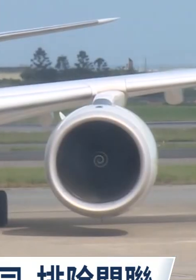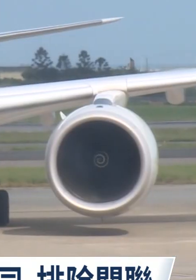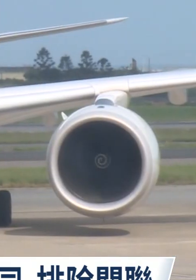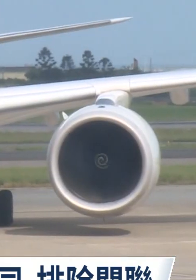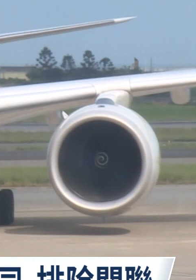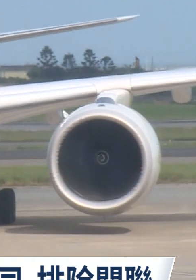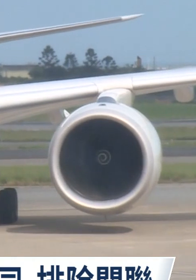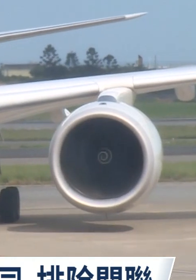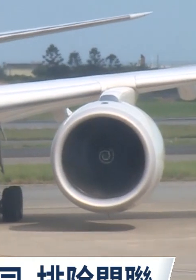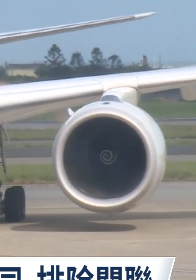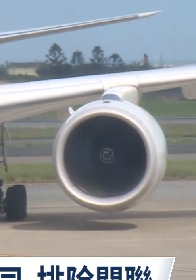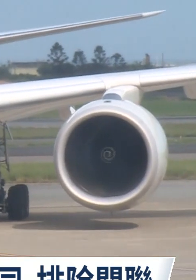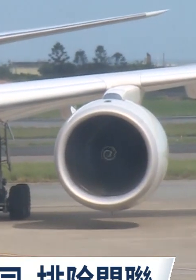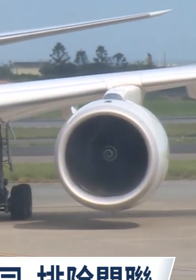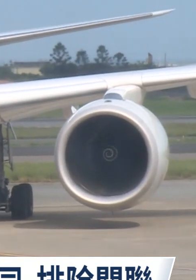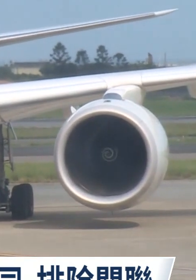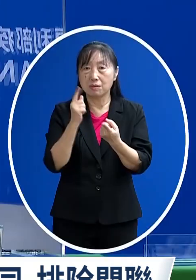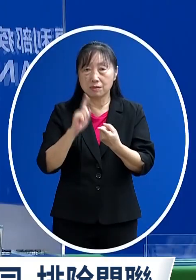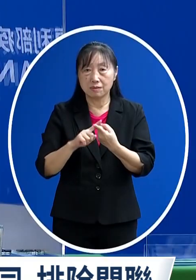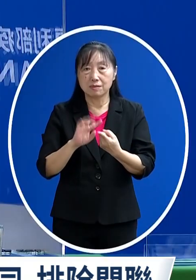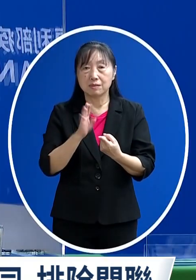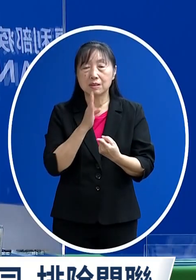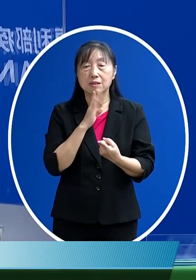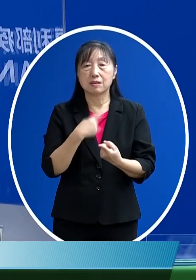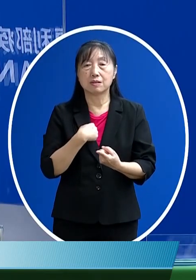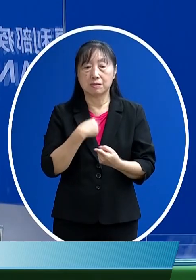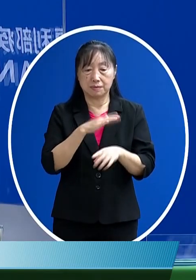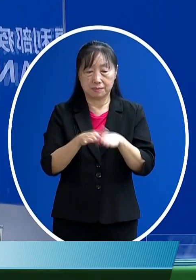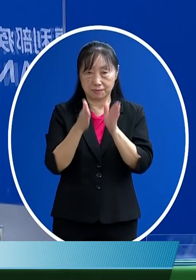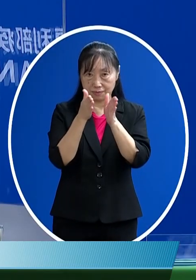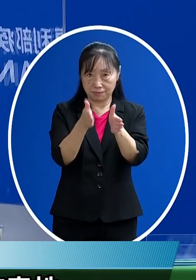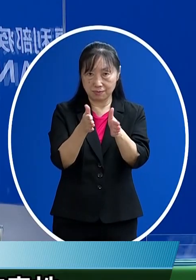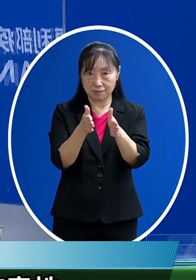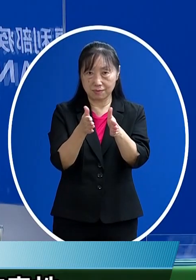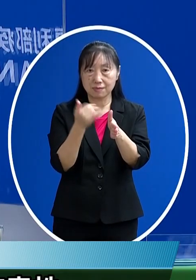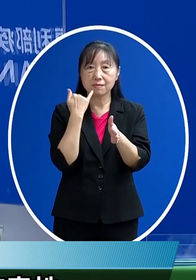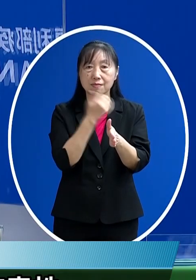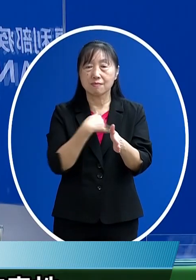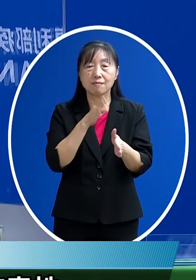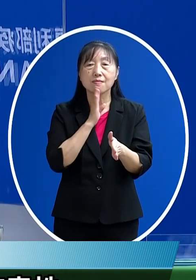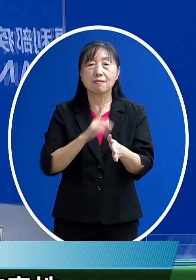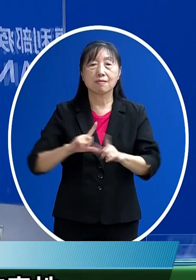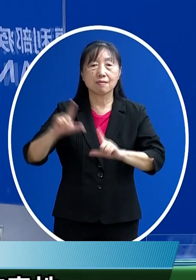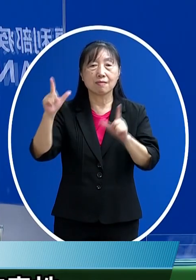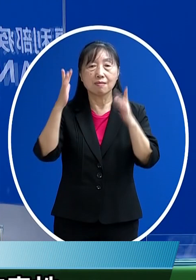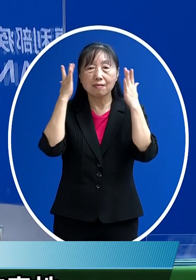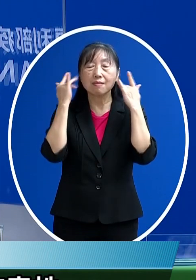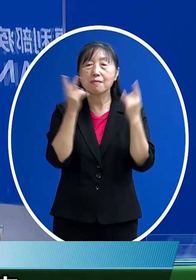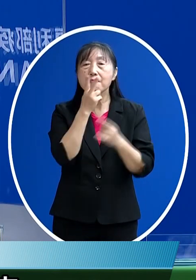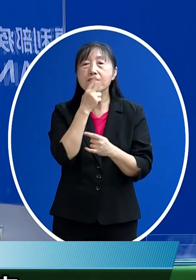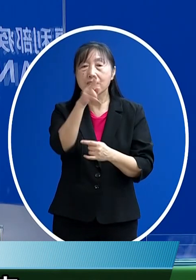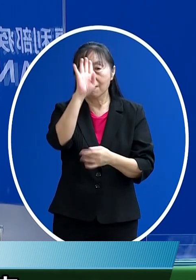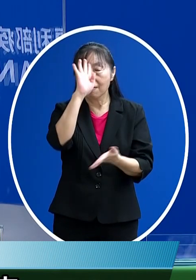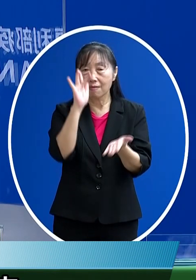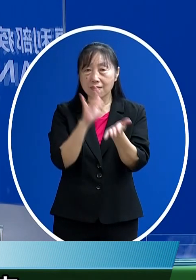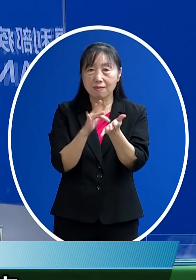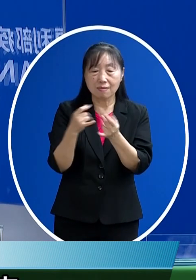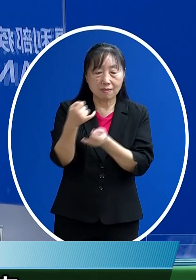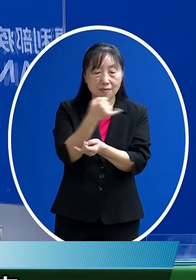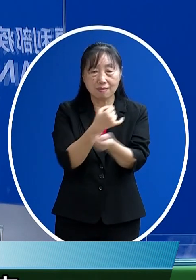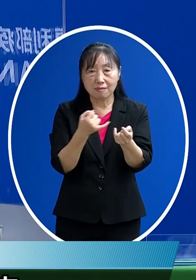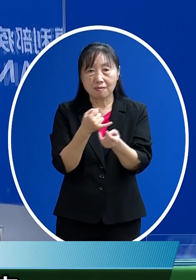师和本土群聚案例有关联。 那我们会朝向就是说可能是东南亚这边来的病毒株来做进一步的一